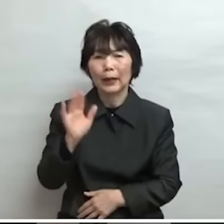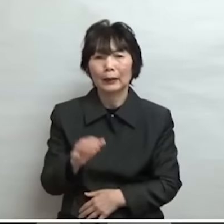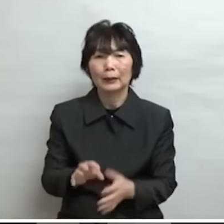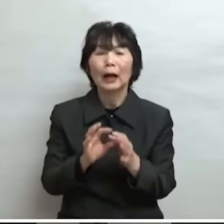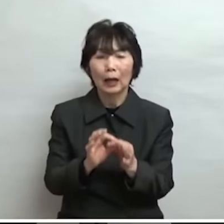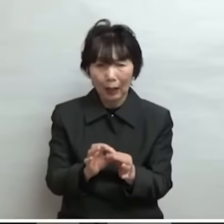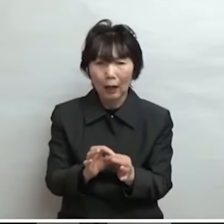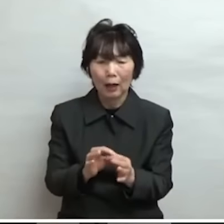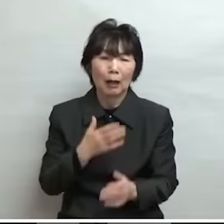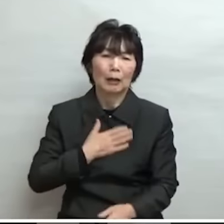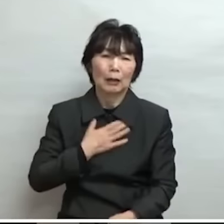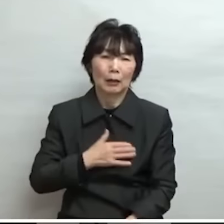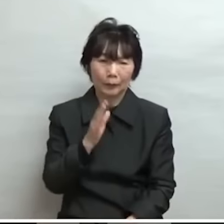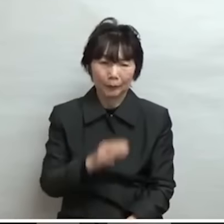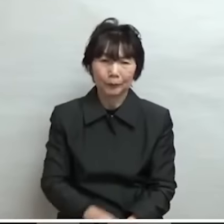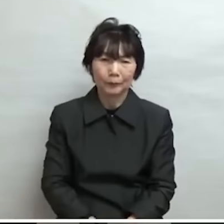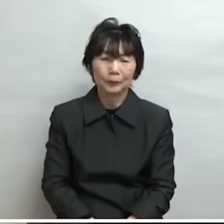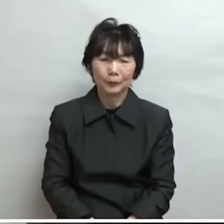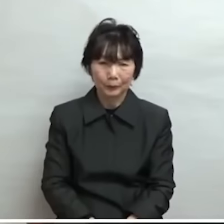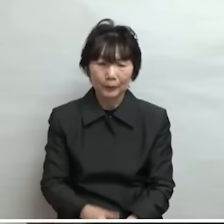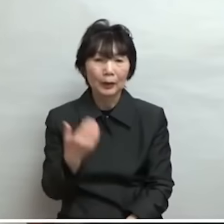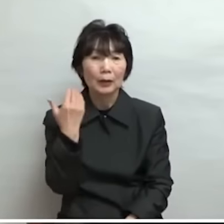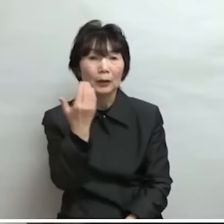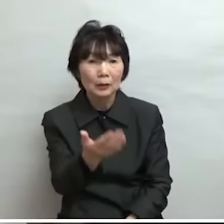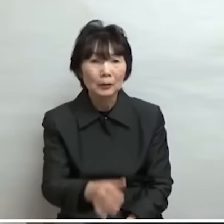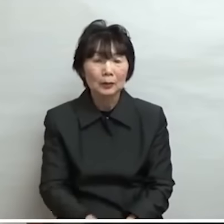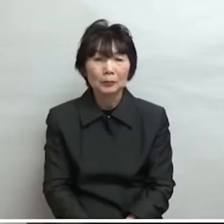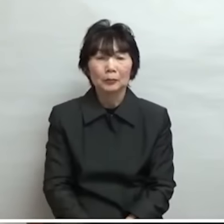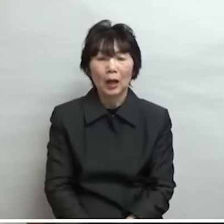明確にしておきたいと思います、はい、 あともう一つ、やはりこう